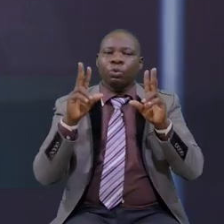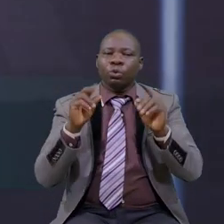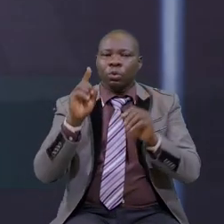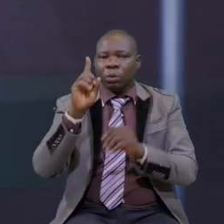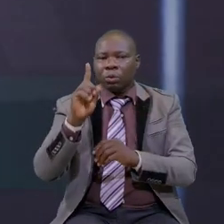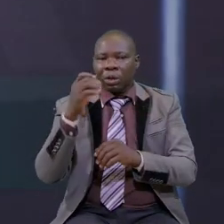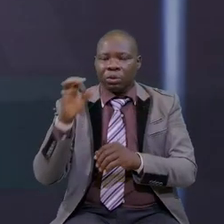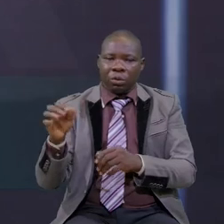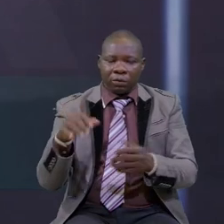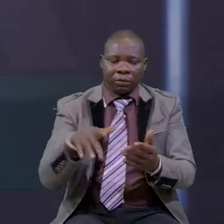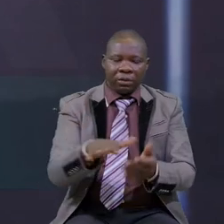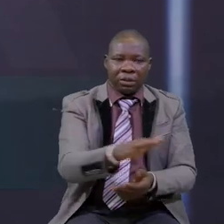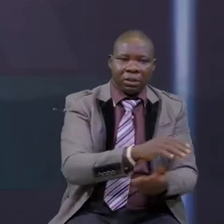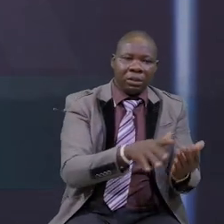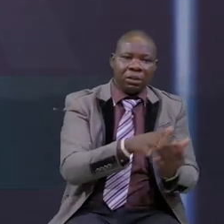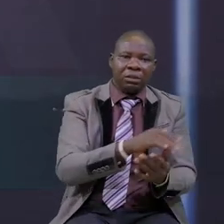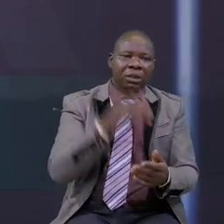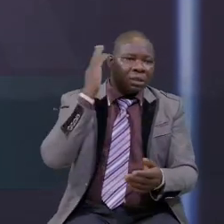aucun d'eux ne fera défaut.